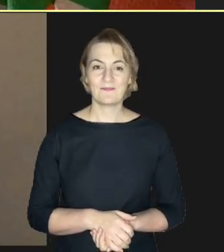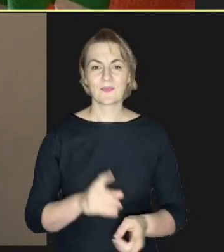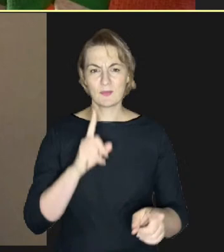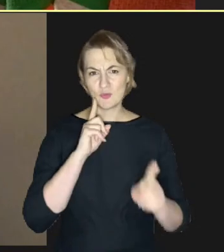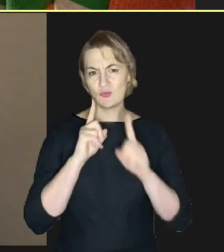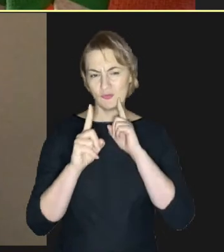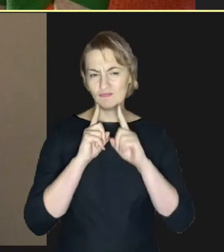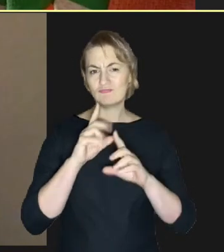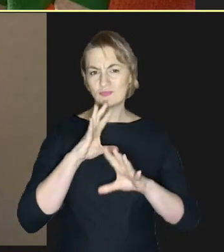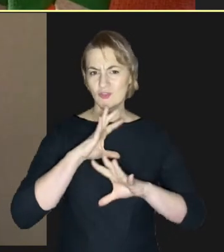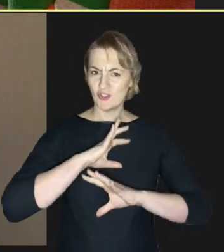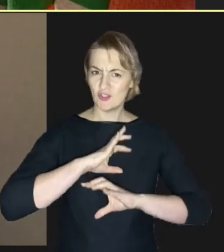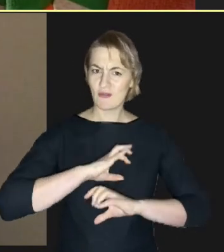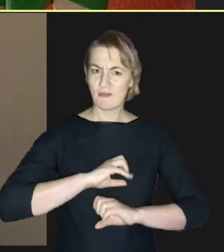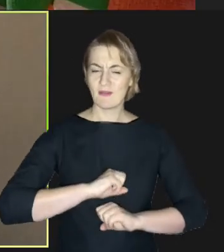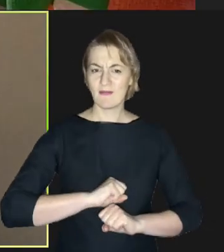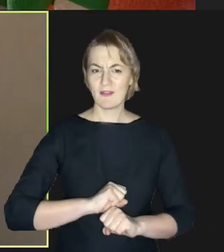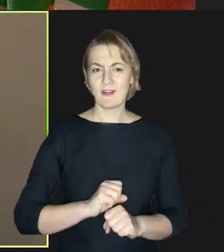cierpliwie,